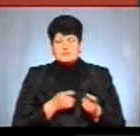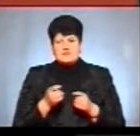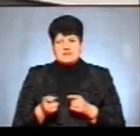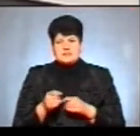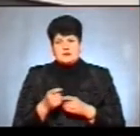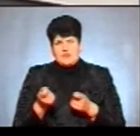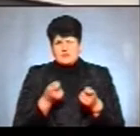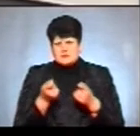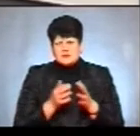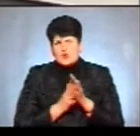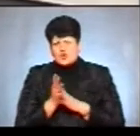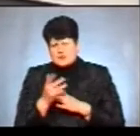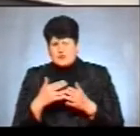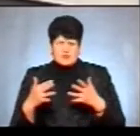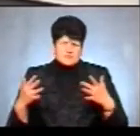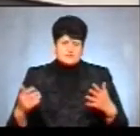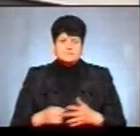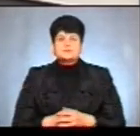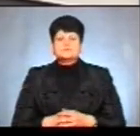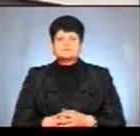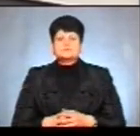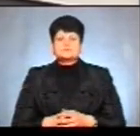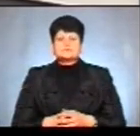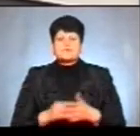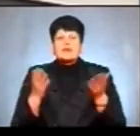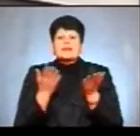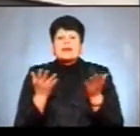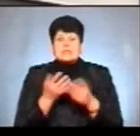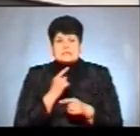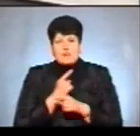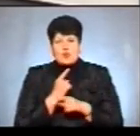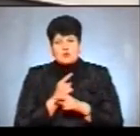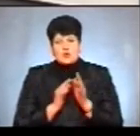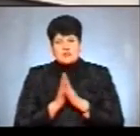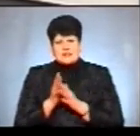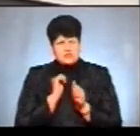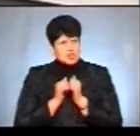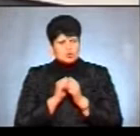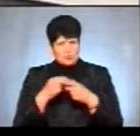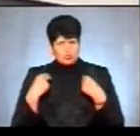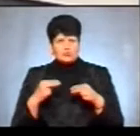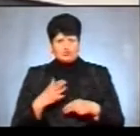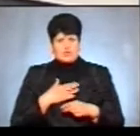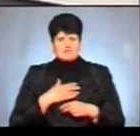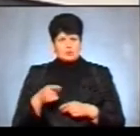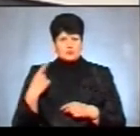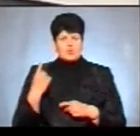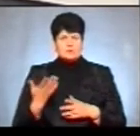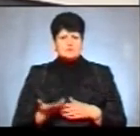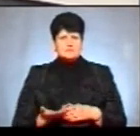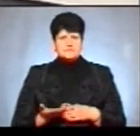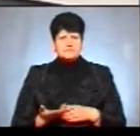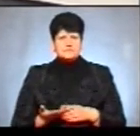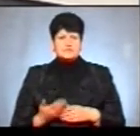рослин, чи червонокнижних рослин. Які заборонені рослини найчастіше продають в нас в Тернополі і на Тернопільщині? Ну, як я вже